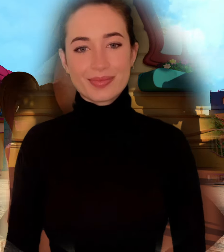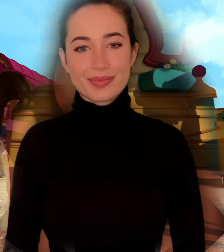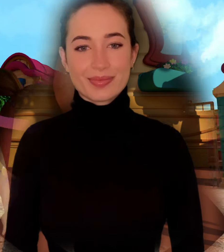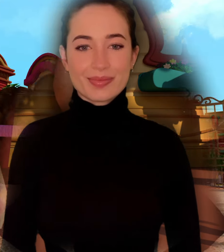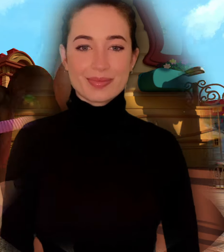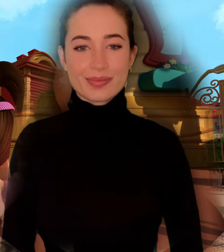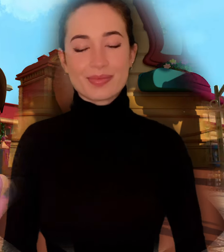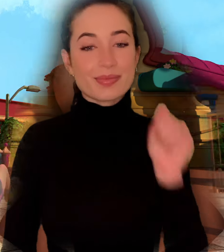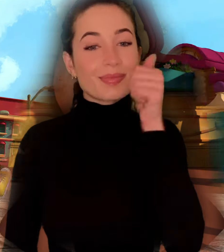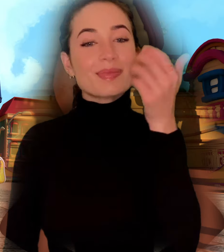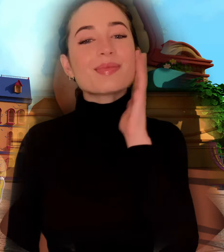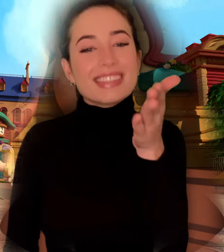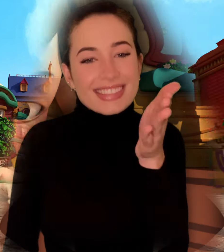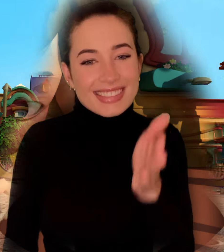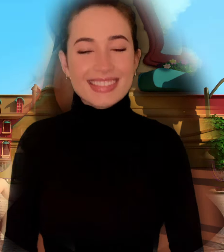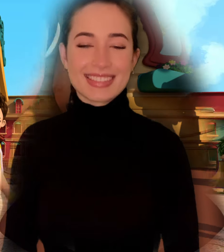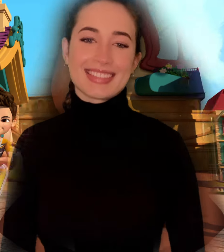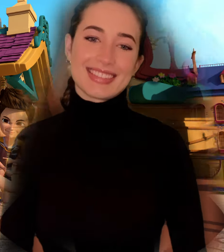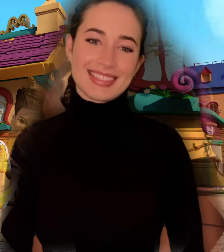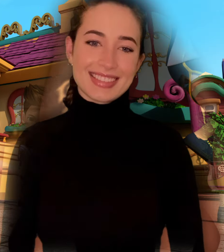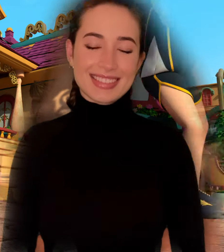ましょう明日